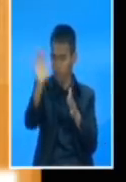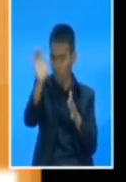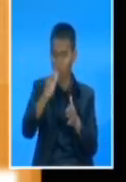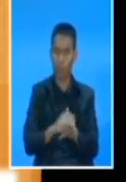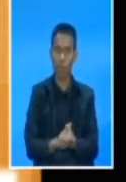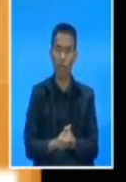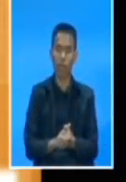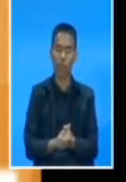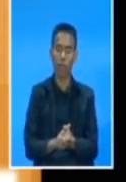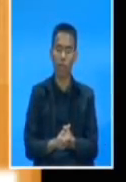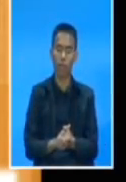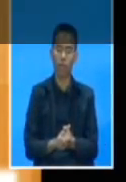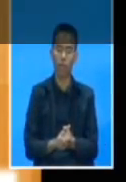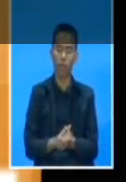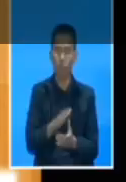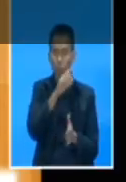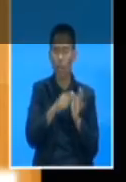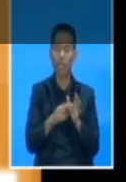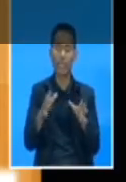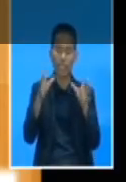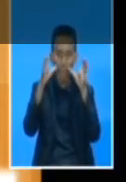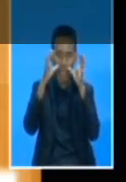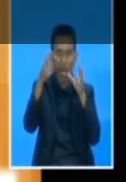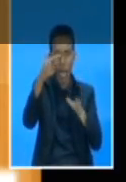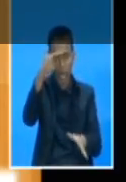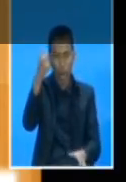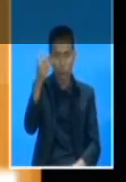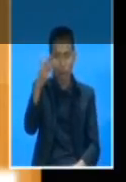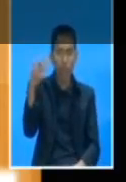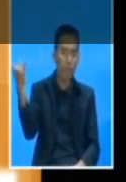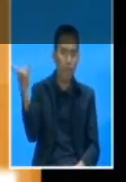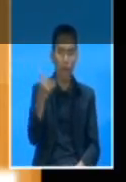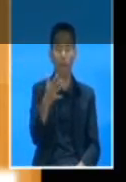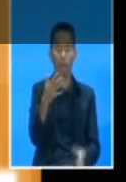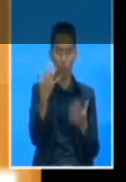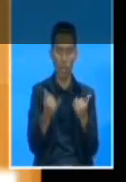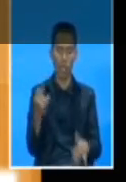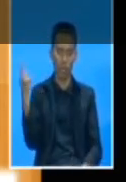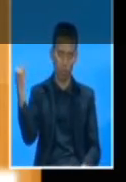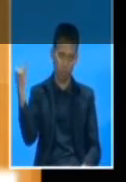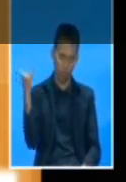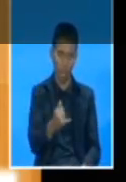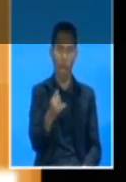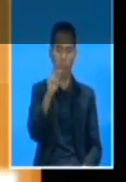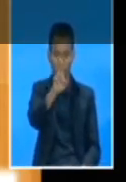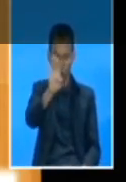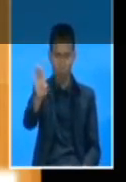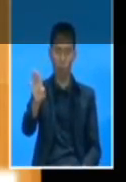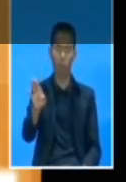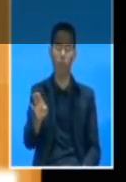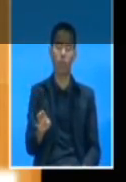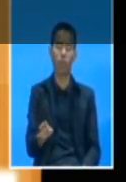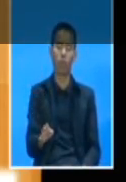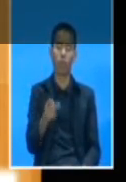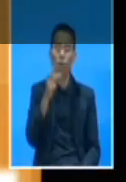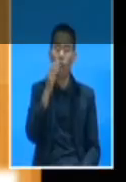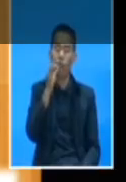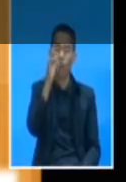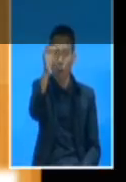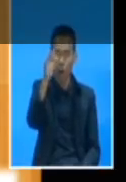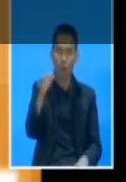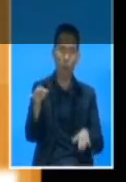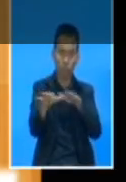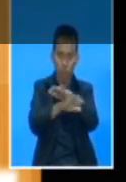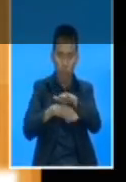พอไม่ใช่เสือดำไม่ดังมากไม่เข้ามาต่อไปนี้จะต้องเข้ามาอย่างเป็นระบบในคดีที่เกี่ยวกับความมั่นคงคดีที่กระท